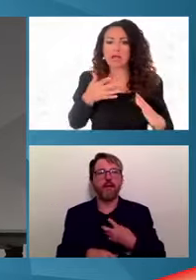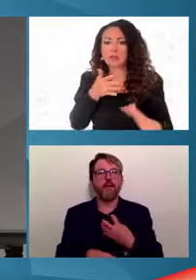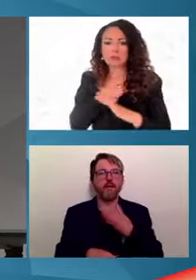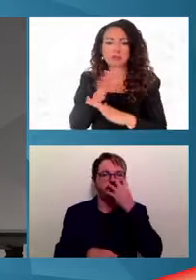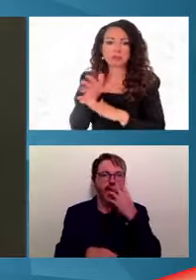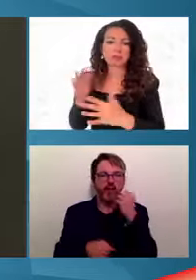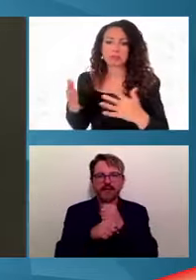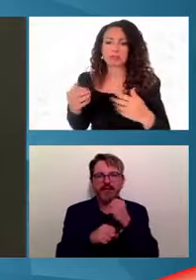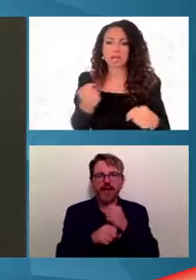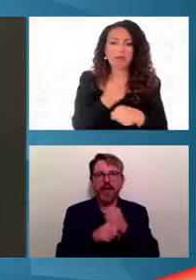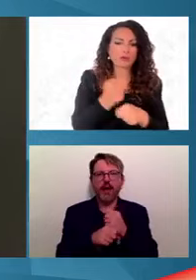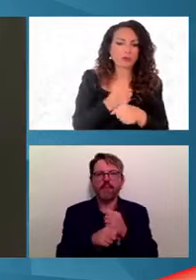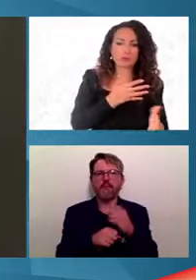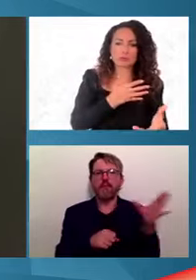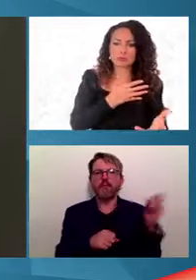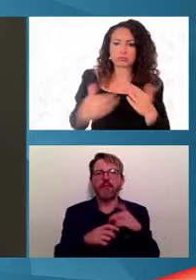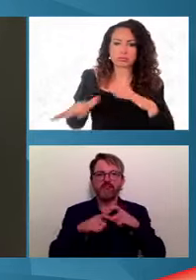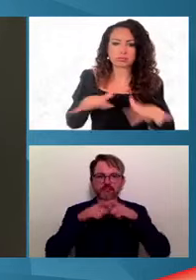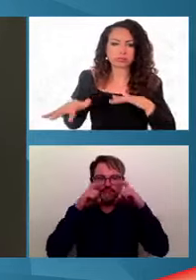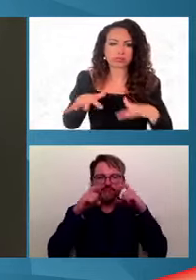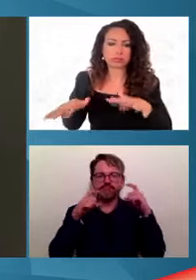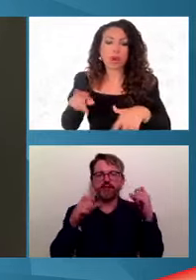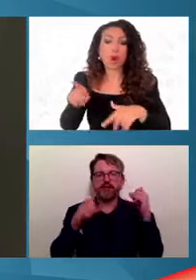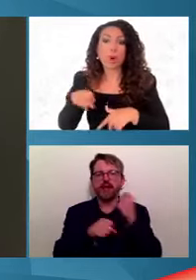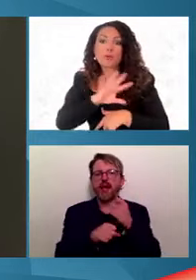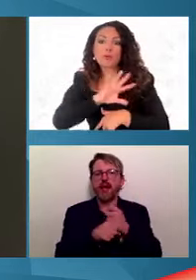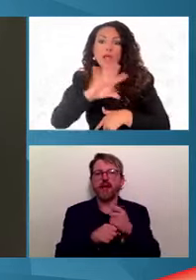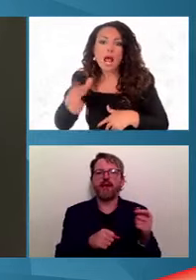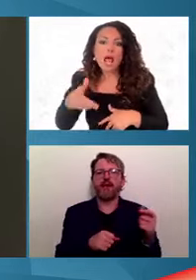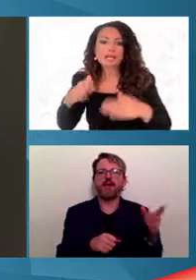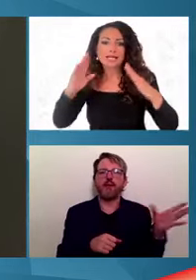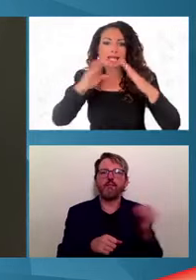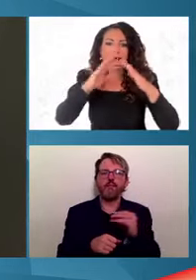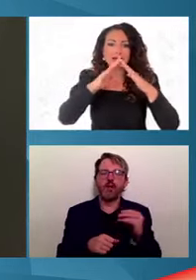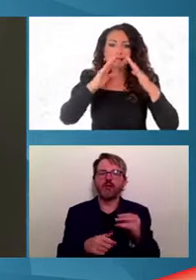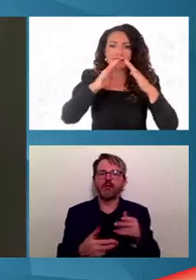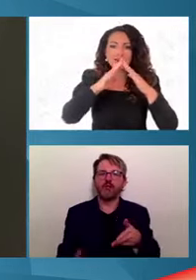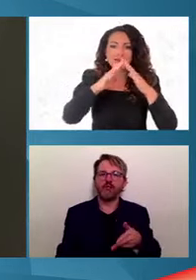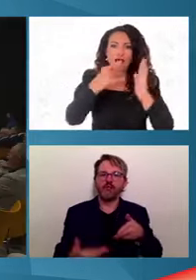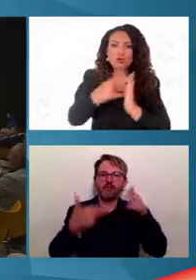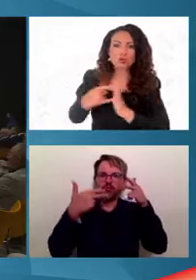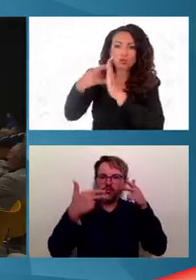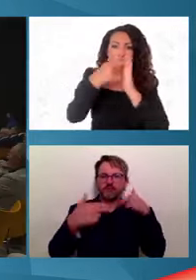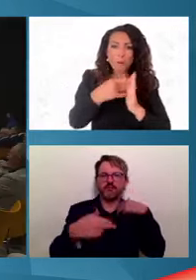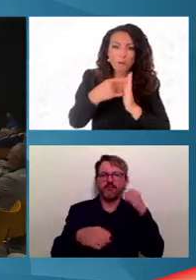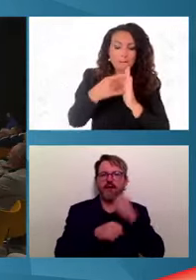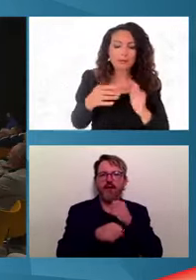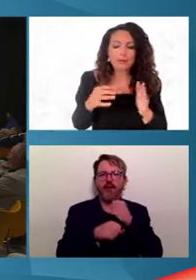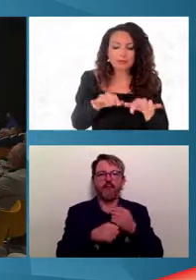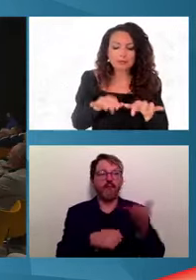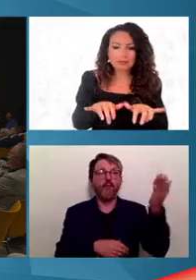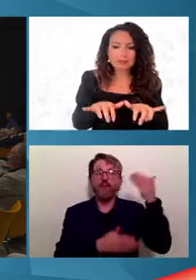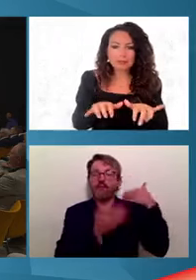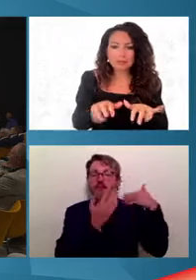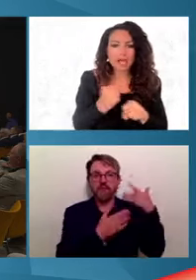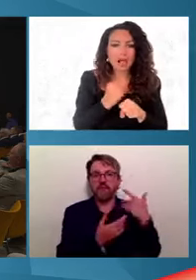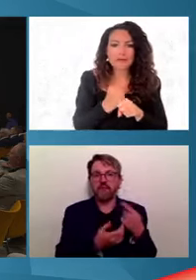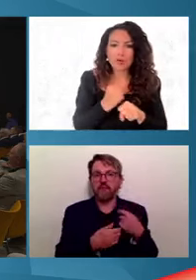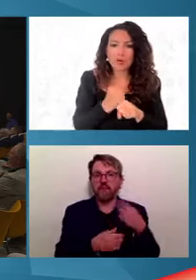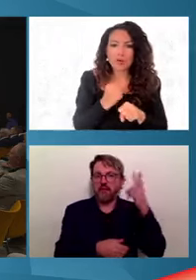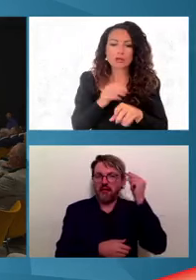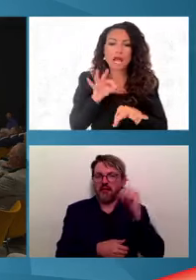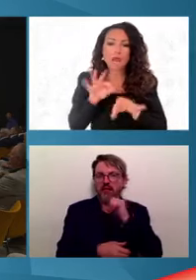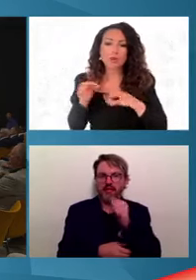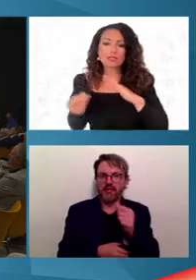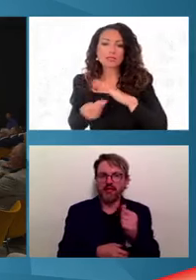remoto, Zoom e altre parole che nessuno sapeva neanche che esistessero. Queste applicazioni, i dipendenti pubblici hanno iniziato a lavorare così e siamo